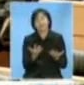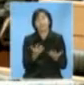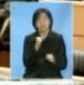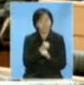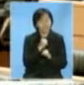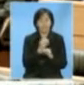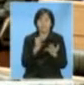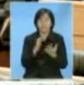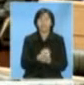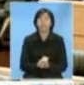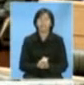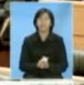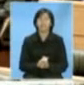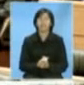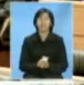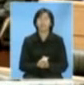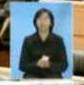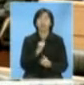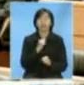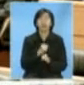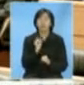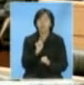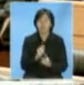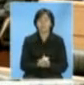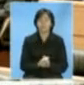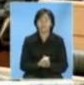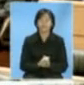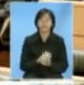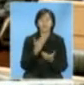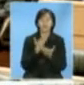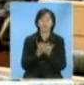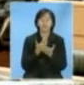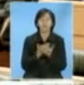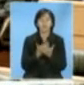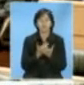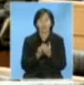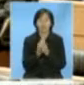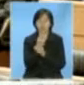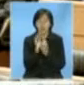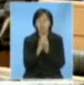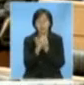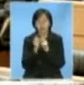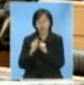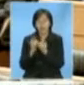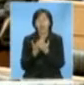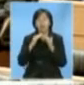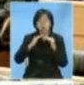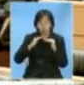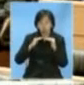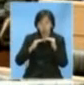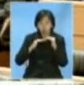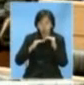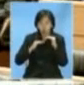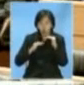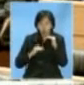ทำไม่ได้จริงๆท่านประธานทำได้แต่ให้ราคาสินค้าเกษตรทุกตัวลดลง